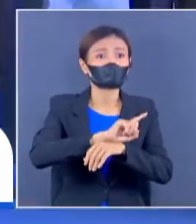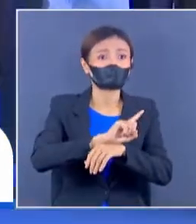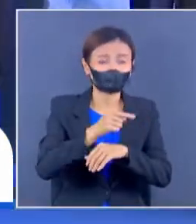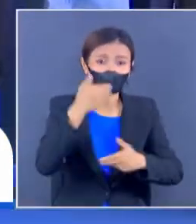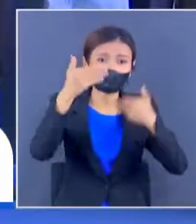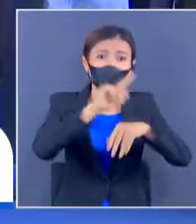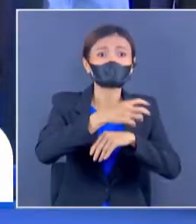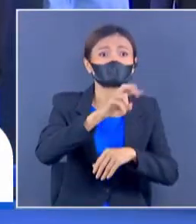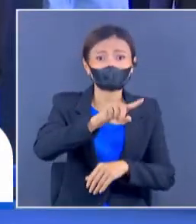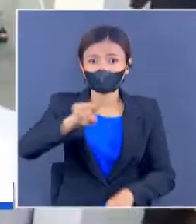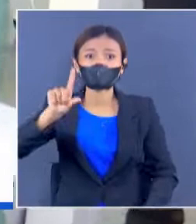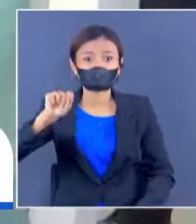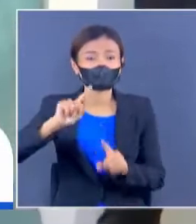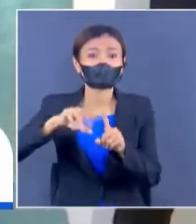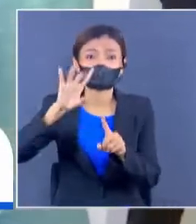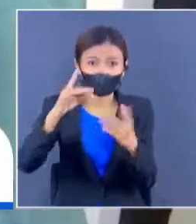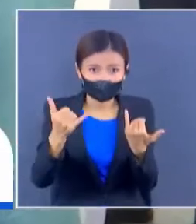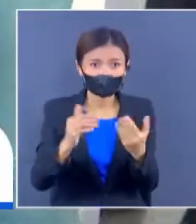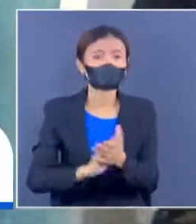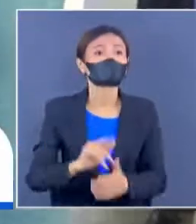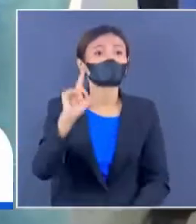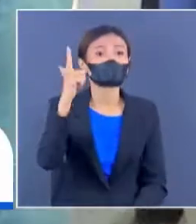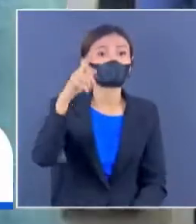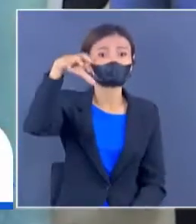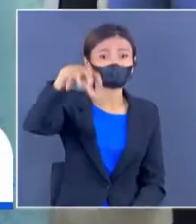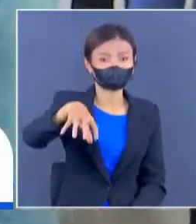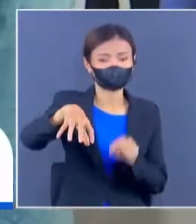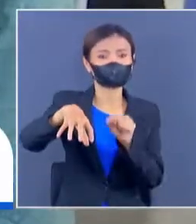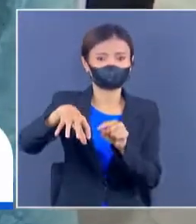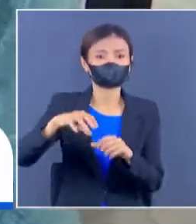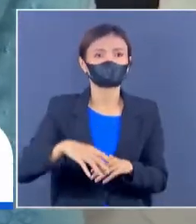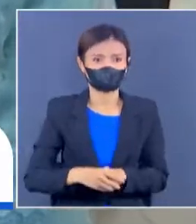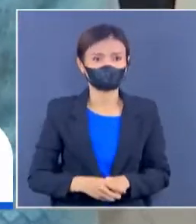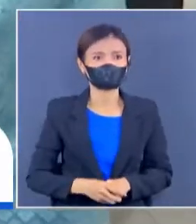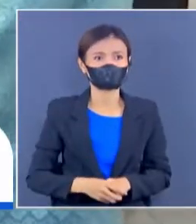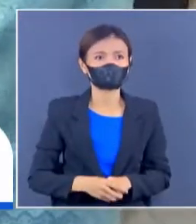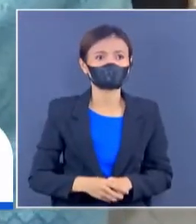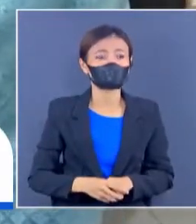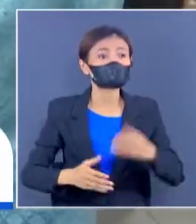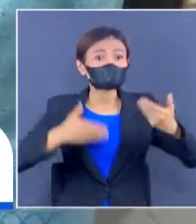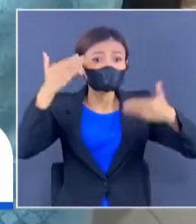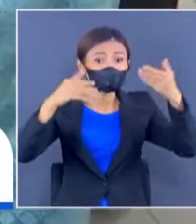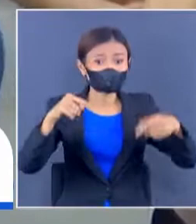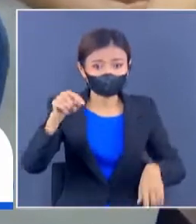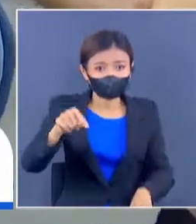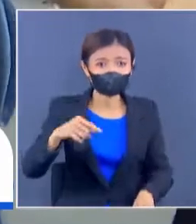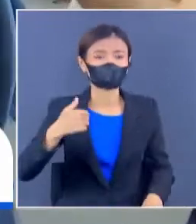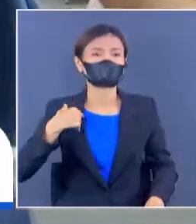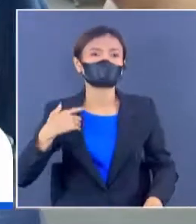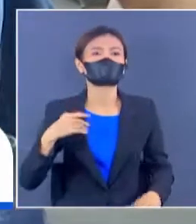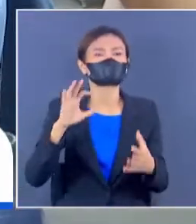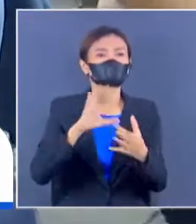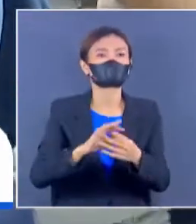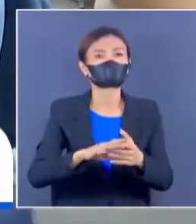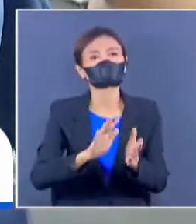ครับณอาคาร Challenger 1ถึง3 Impact เมืองทองธานีครับโดยภายในงานนะครับก็จะมีนิทรรศการเฉลิมพ